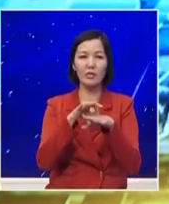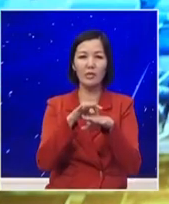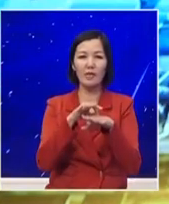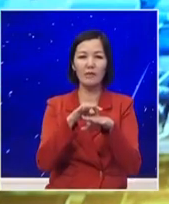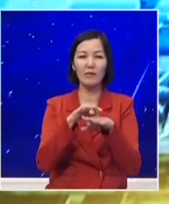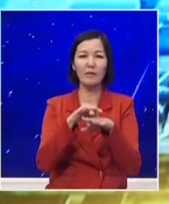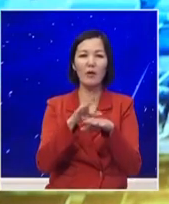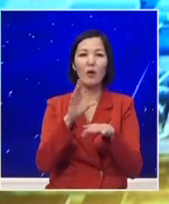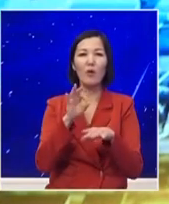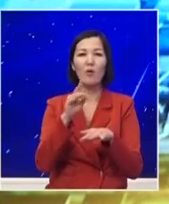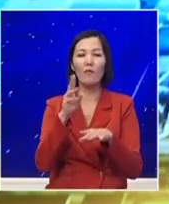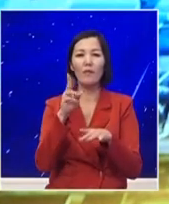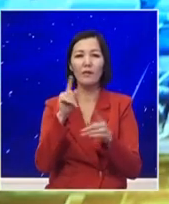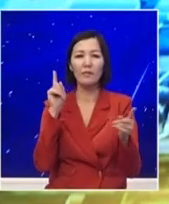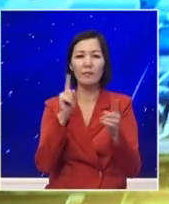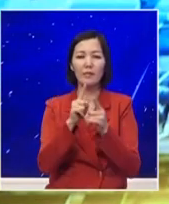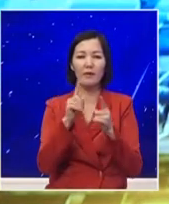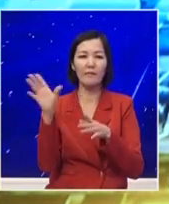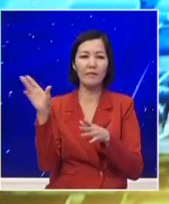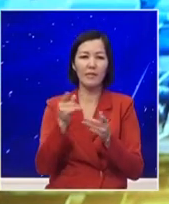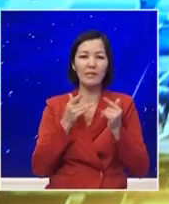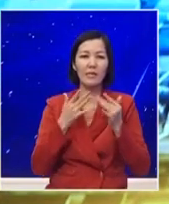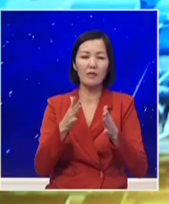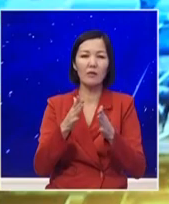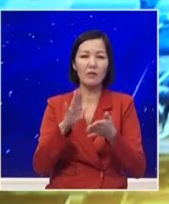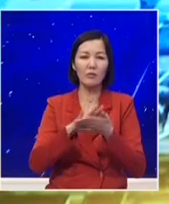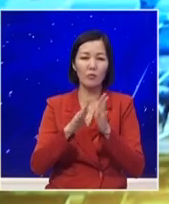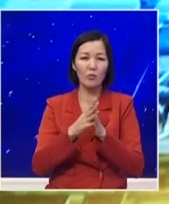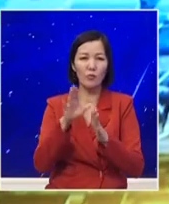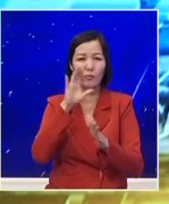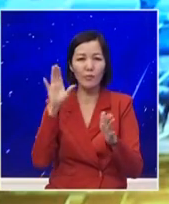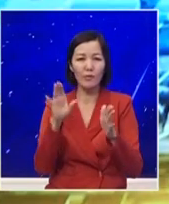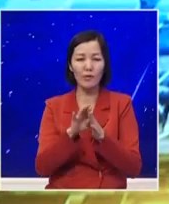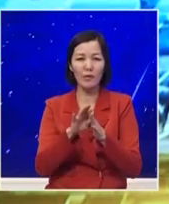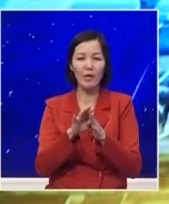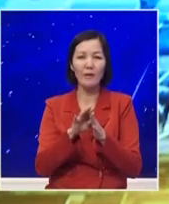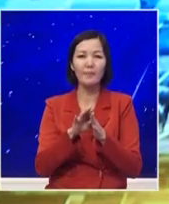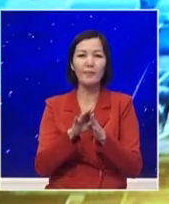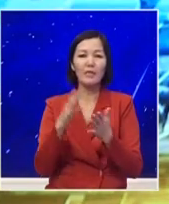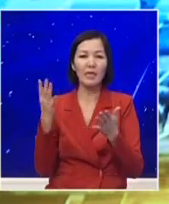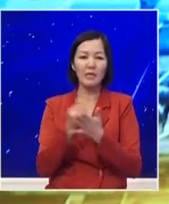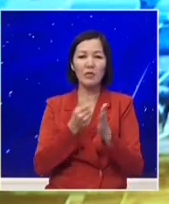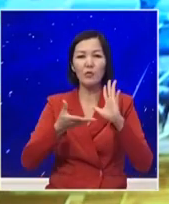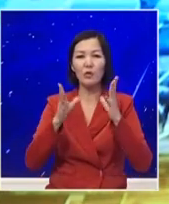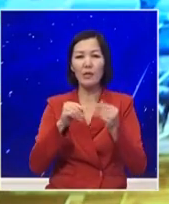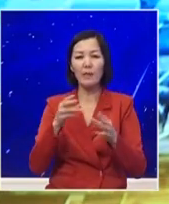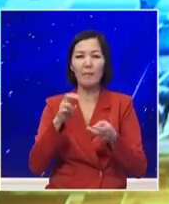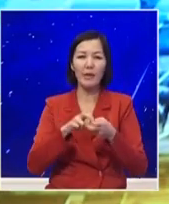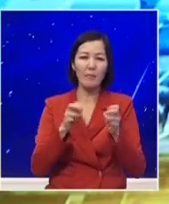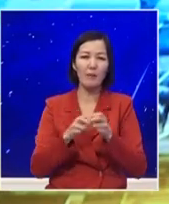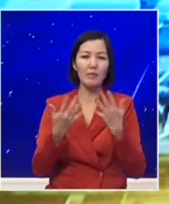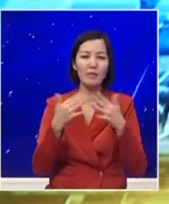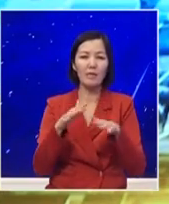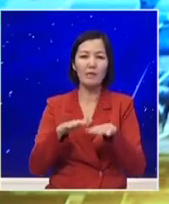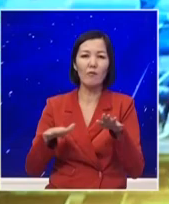населением прошла в офлайн-формате с соблюдением всех санитарно-эпидемиологических норм. О достигнутых результатах, проблемах сельского